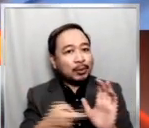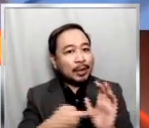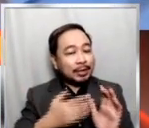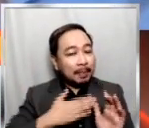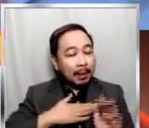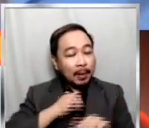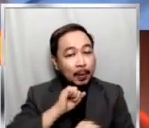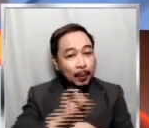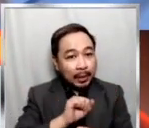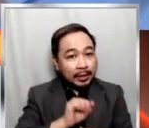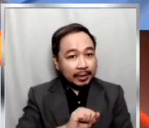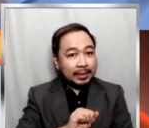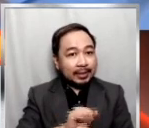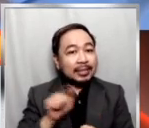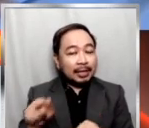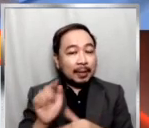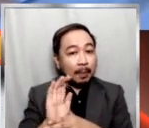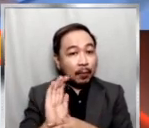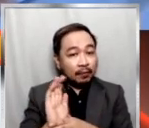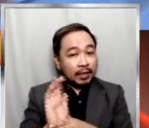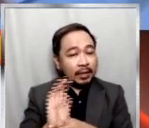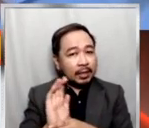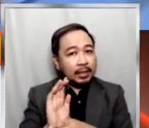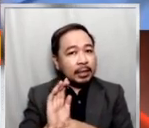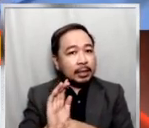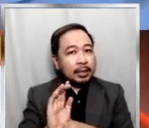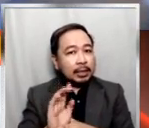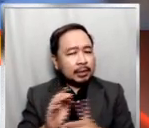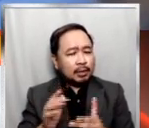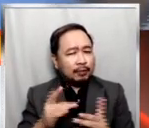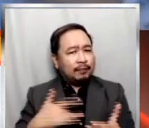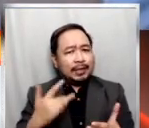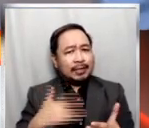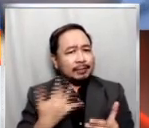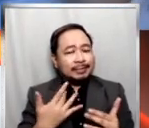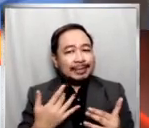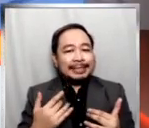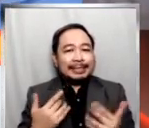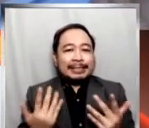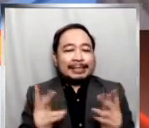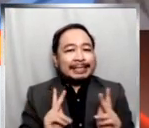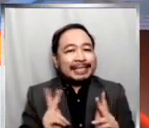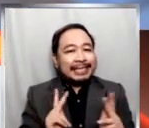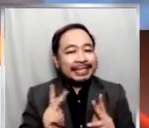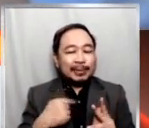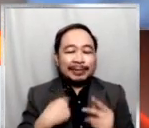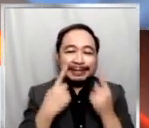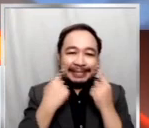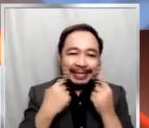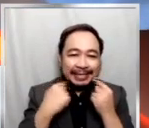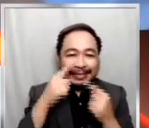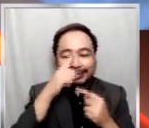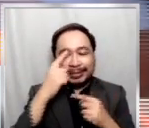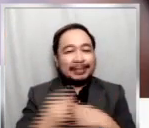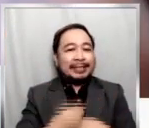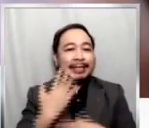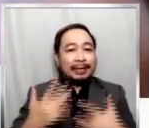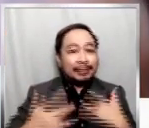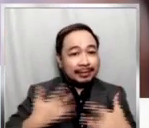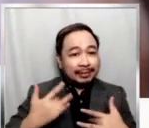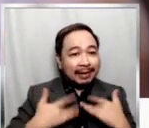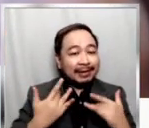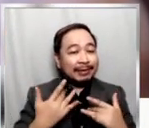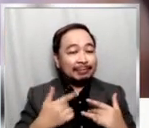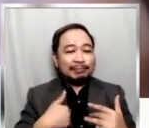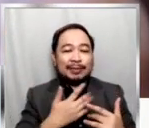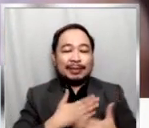dun sa pelikula na yun. Ano siya, nakakakilig. Kaya ako naiyak kasi parang nakakakilig, na nakaka-excite, nakakatuwa. Ilang beses